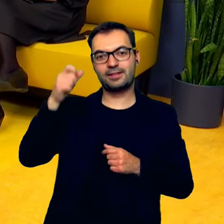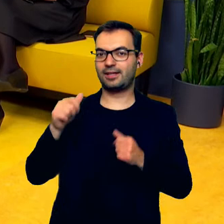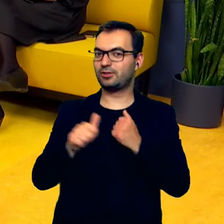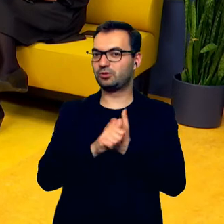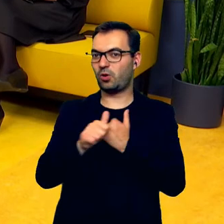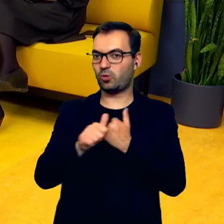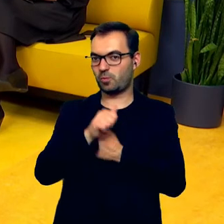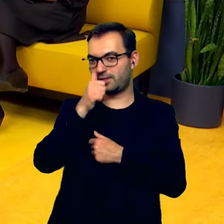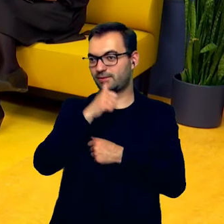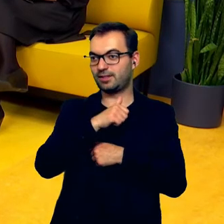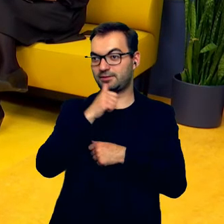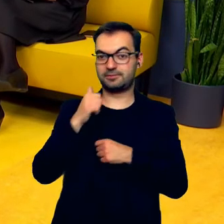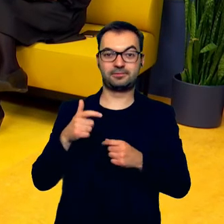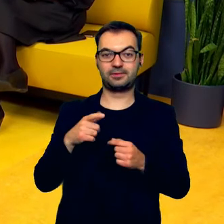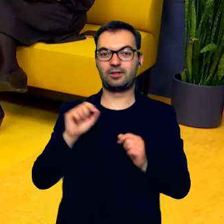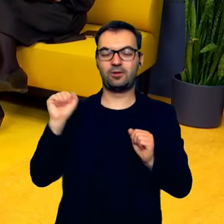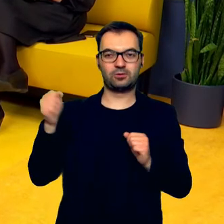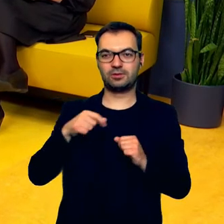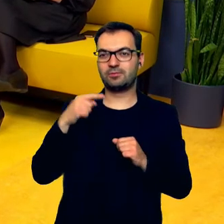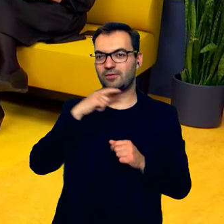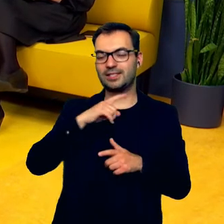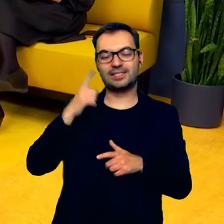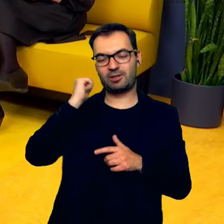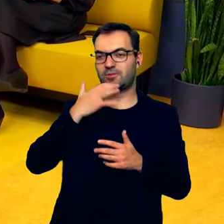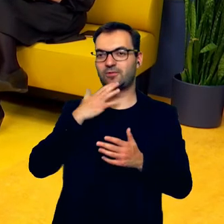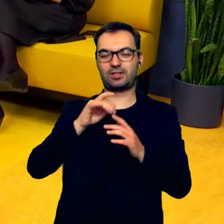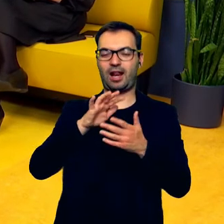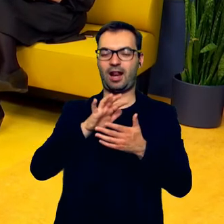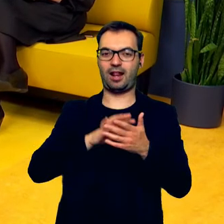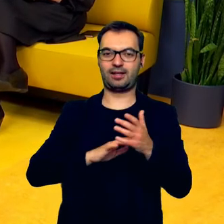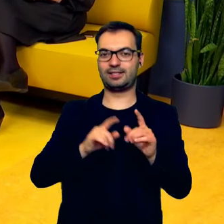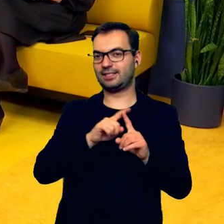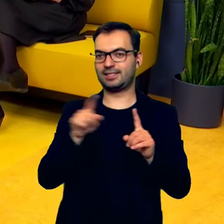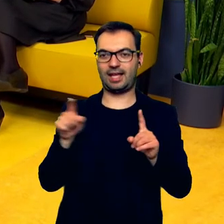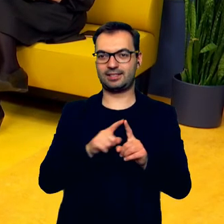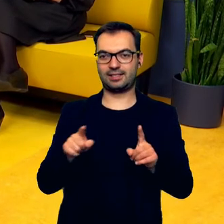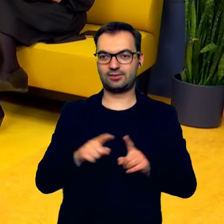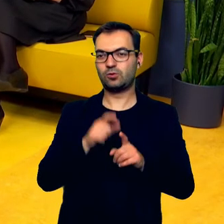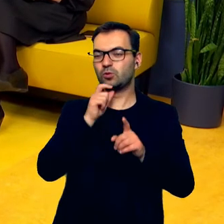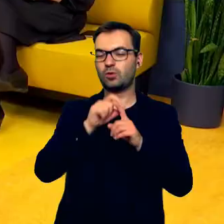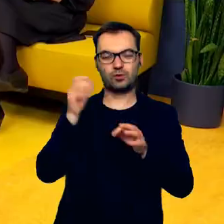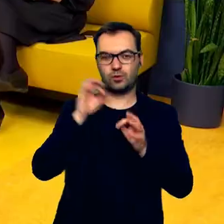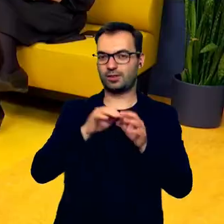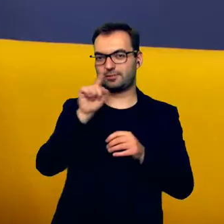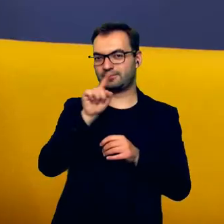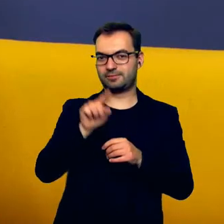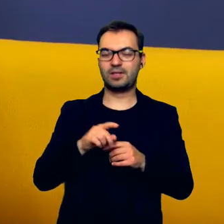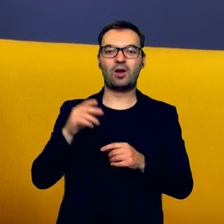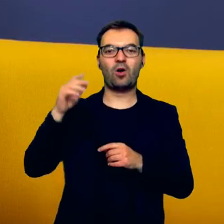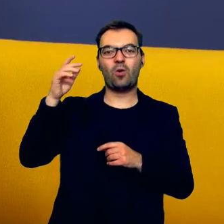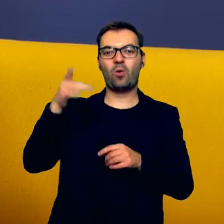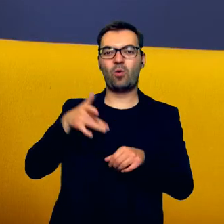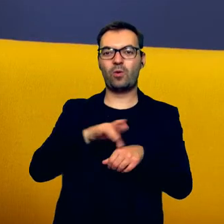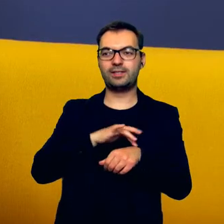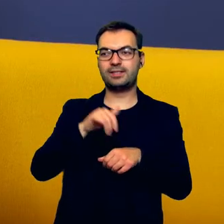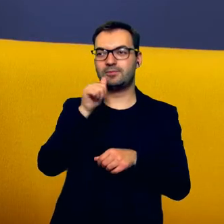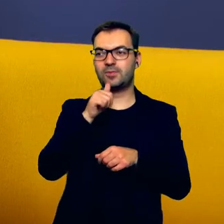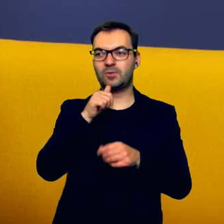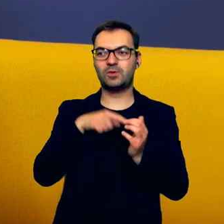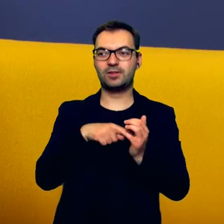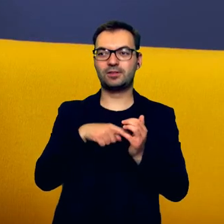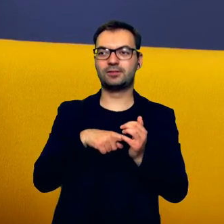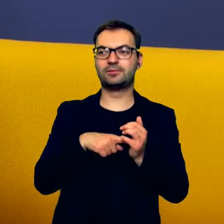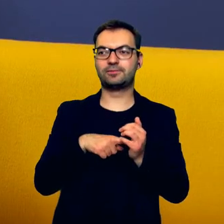pewne dokumenty tajne, doskonale potrafi je wyrecytować, zdanie po zdaniu, słowo po słowie, i Popielski stara się